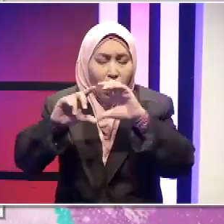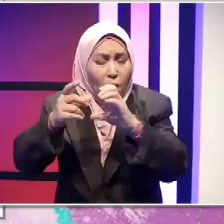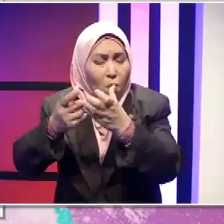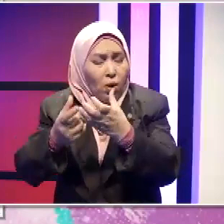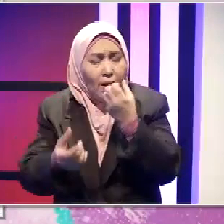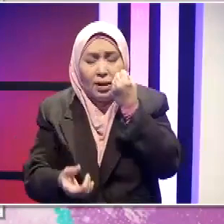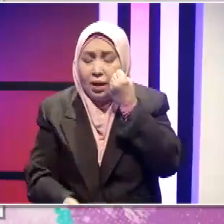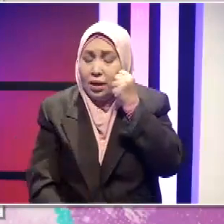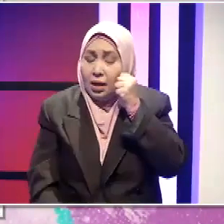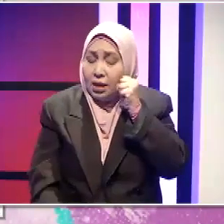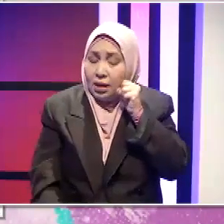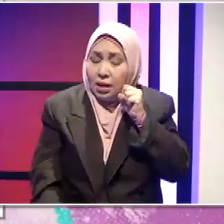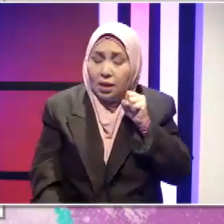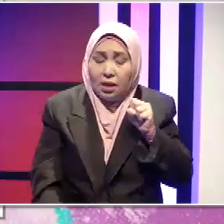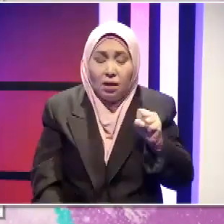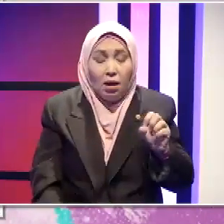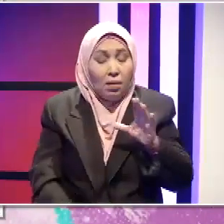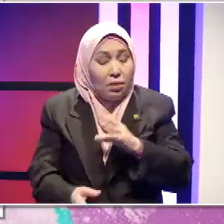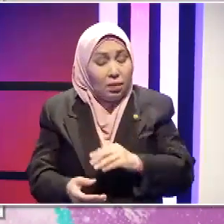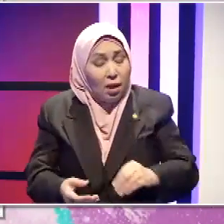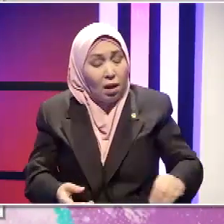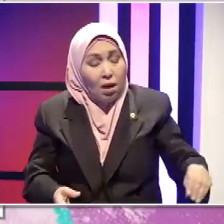uwung namanya